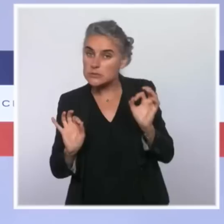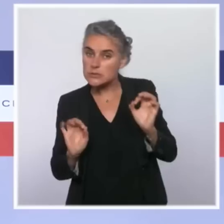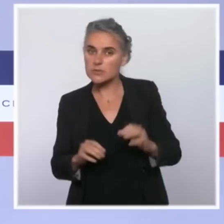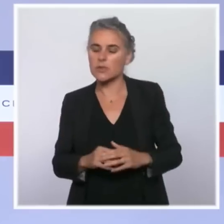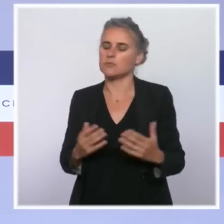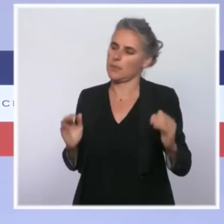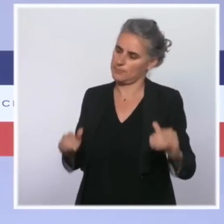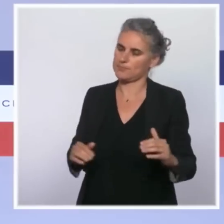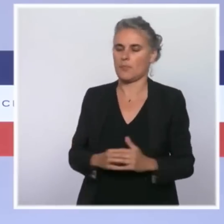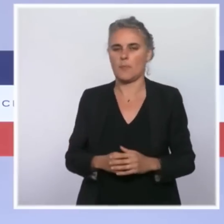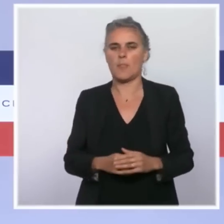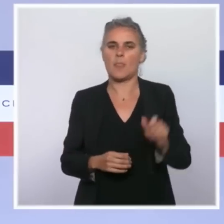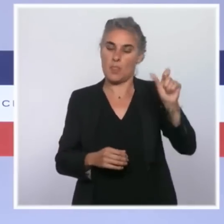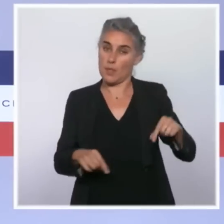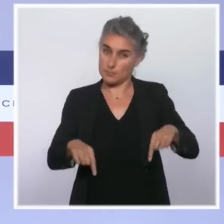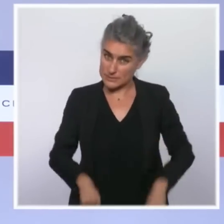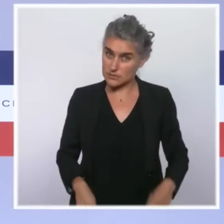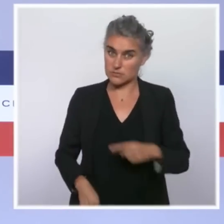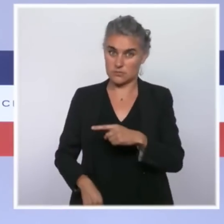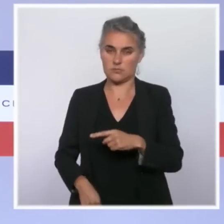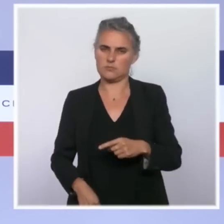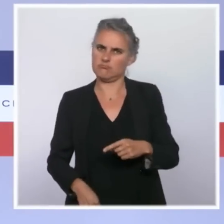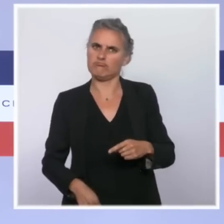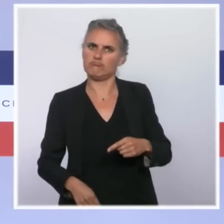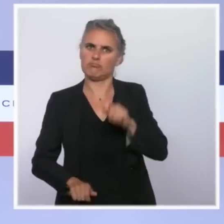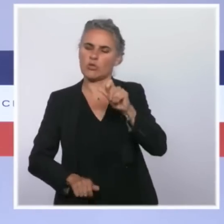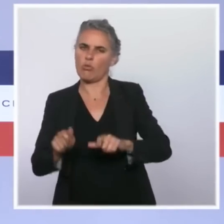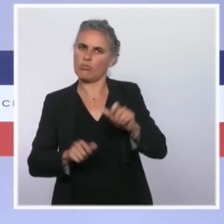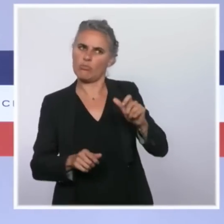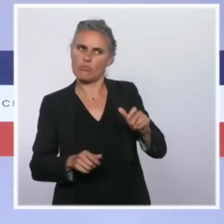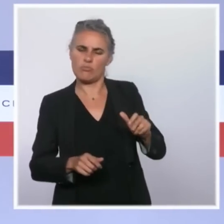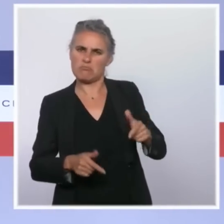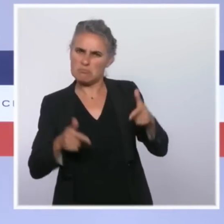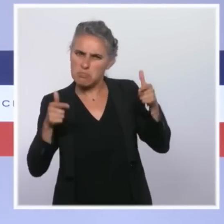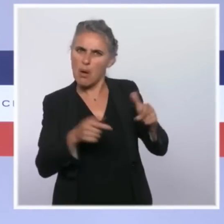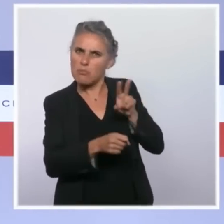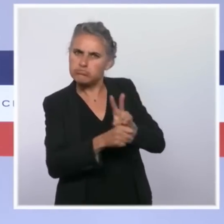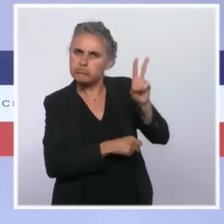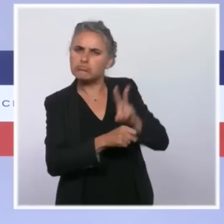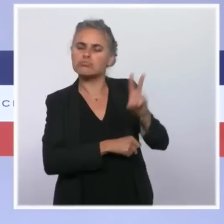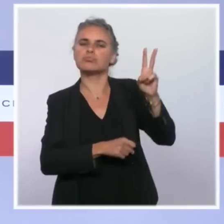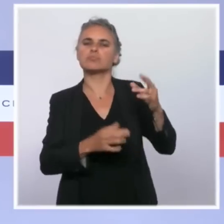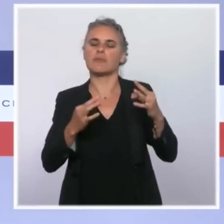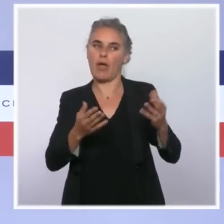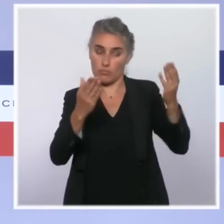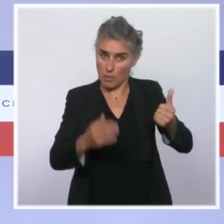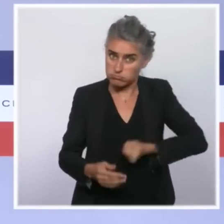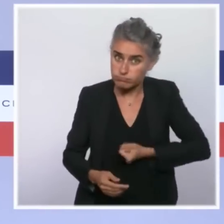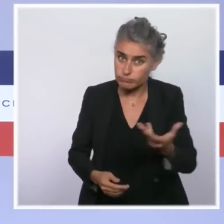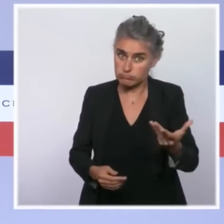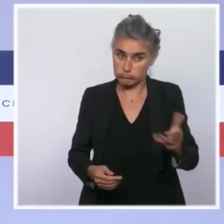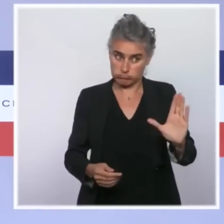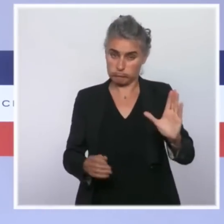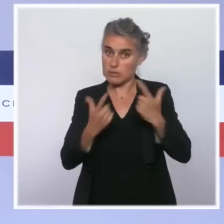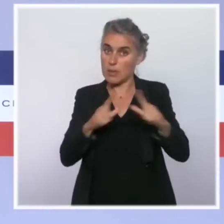fait vilipender, parfois attaquer vivement pour des positions qu'il a exprimées en son nom personnel et qui relèvent de la